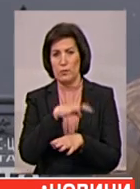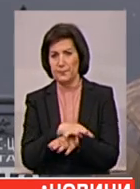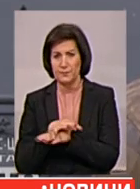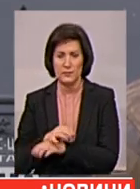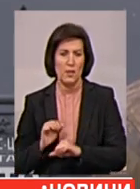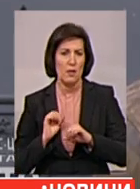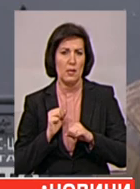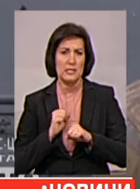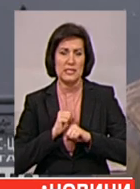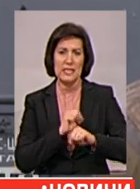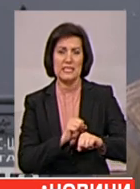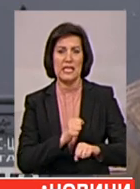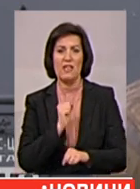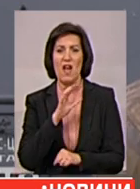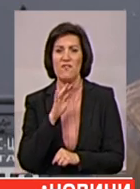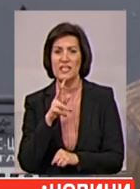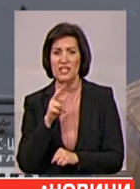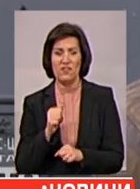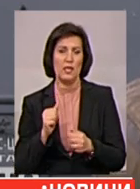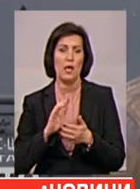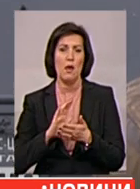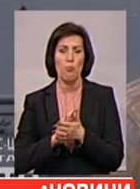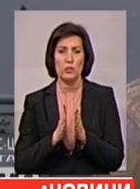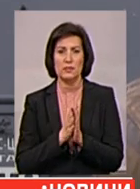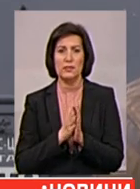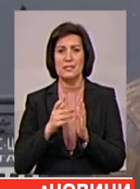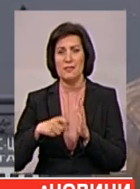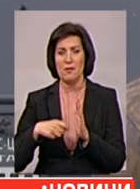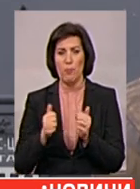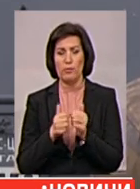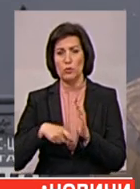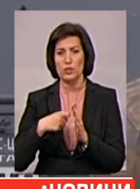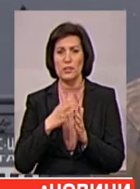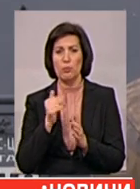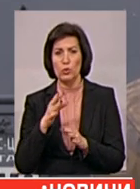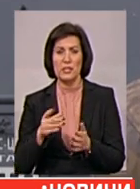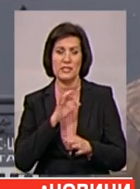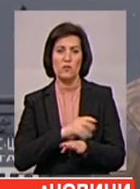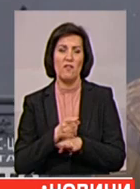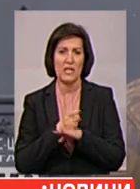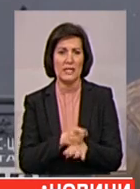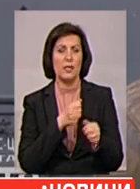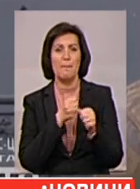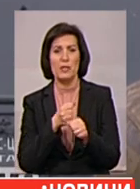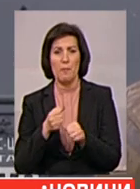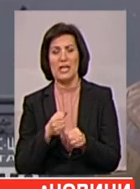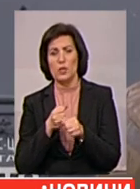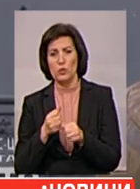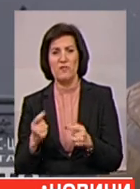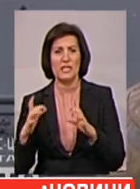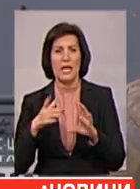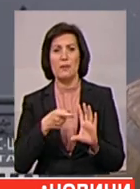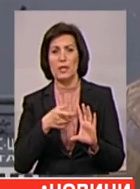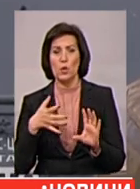мужніх захисників Авдіївки. По позиціях побудзу шахти Бутівка застосував танки та 82-мм міномети, гранатомети та